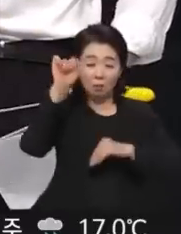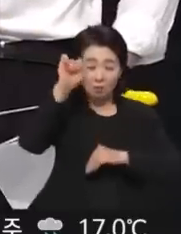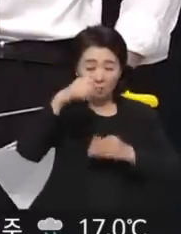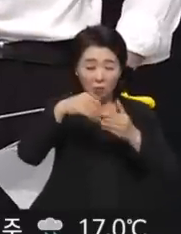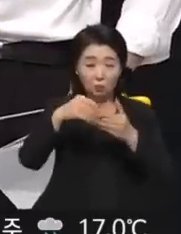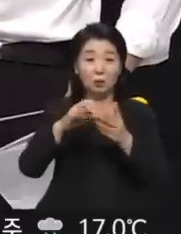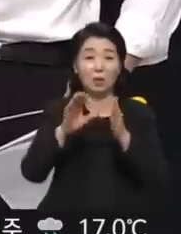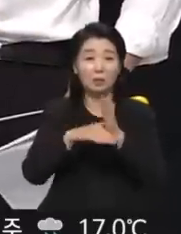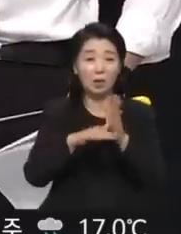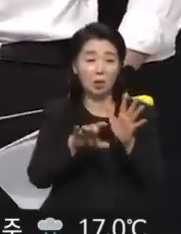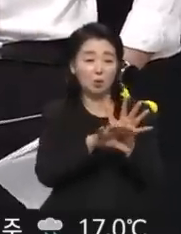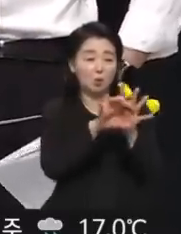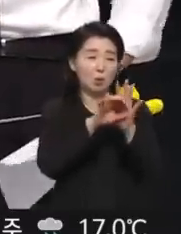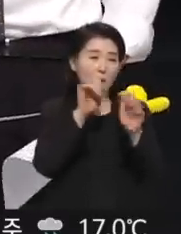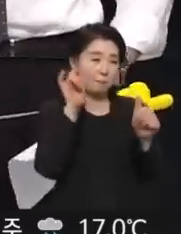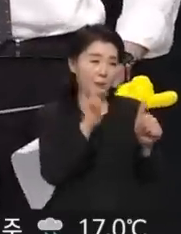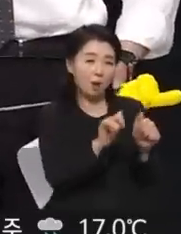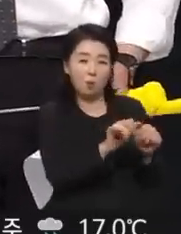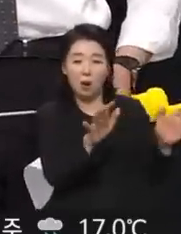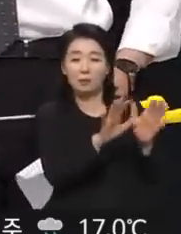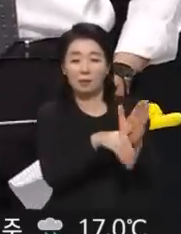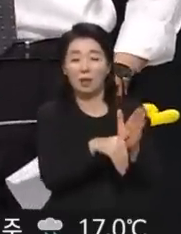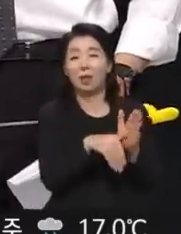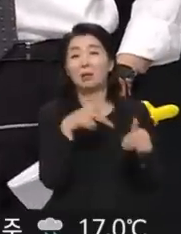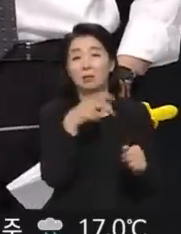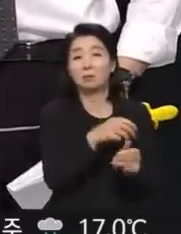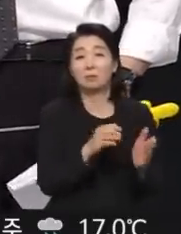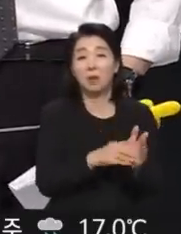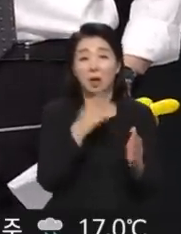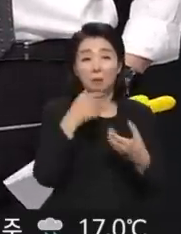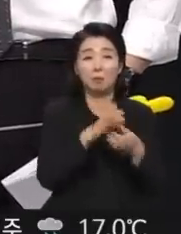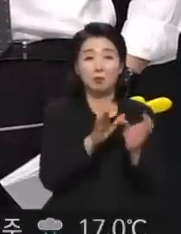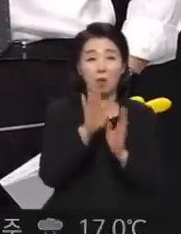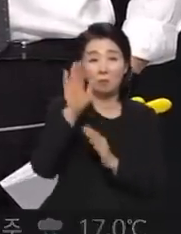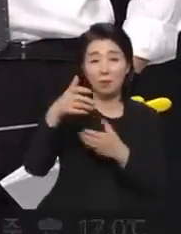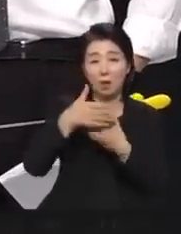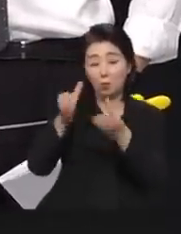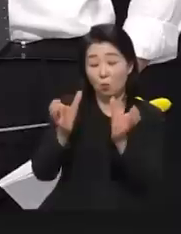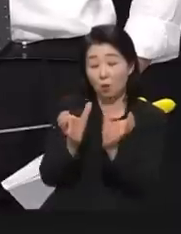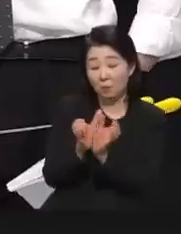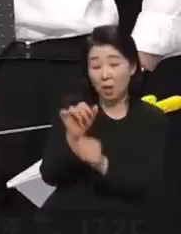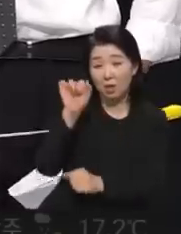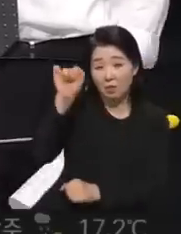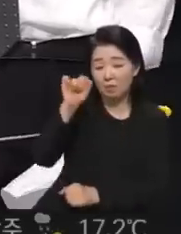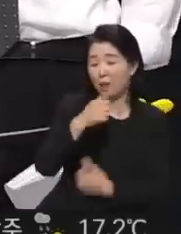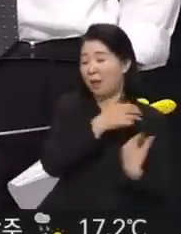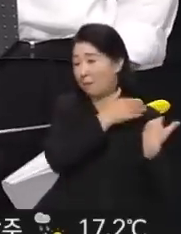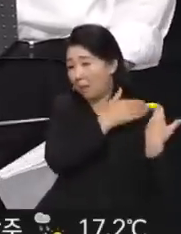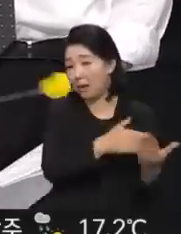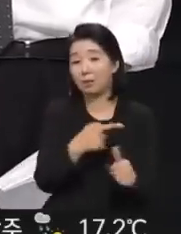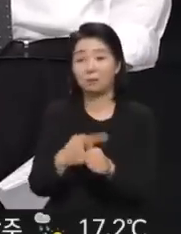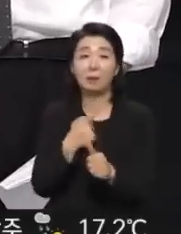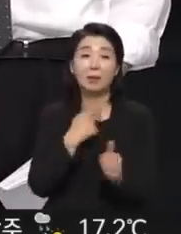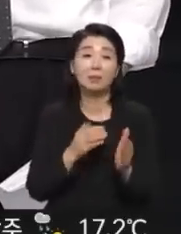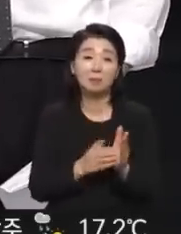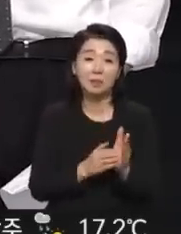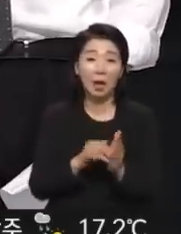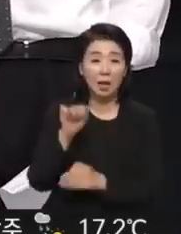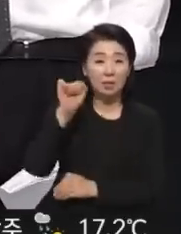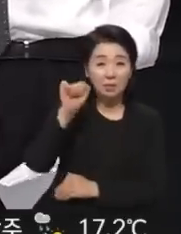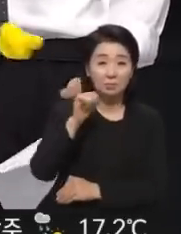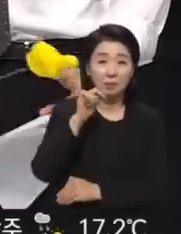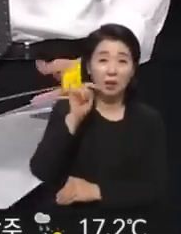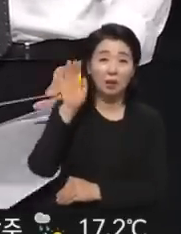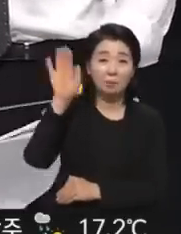코로나19 확진자가 급증했었죠. 당시 민주당은 미래통합당이 집회를 방관했다고 비판했는데요. 집회에